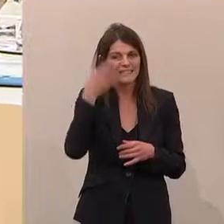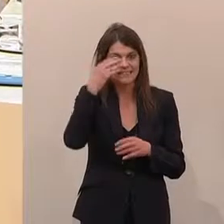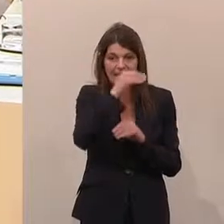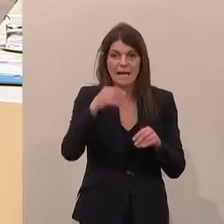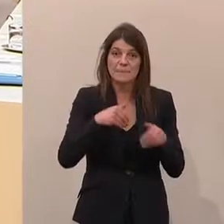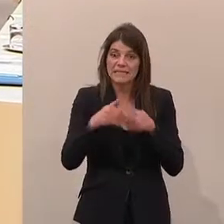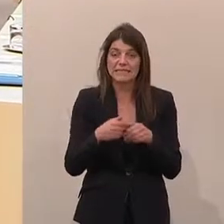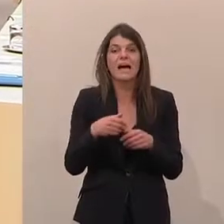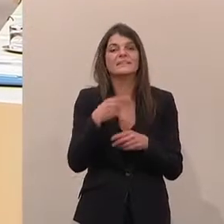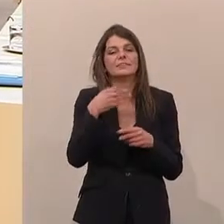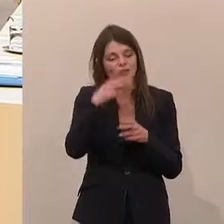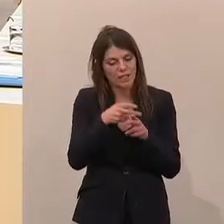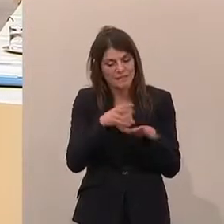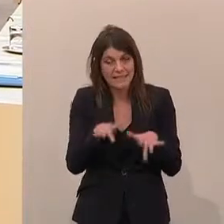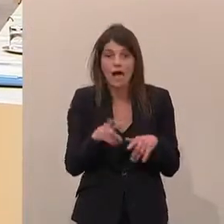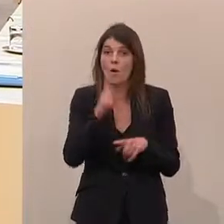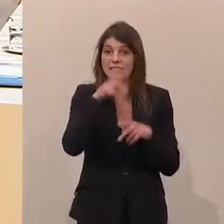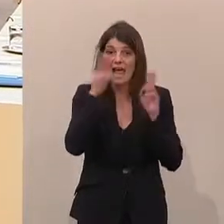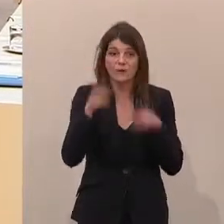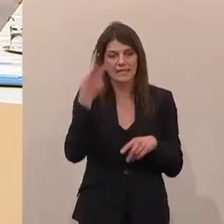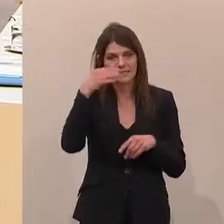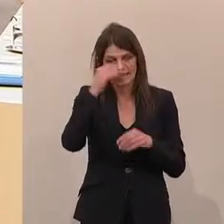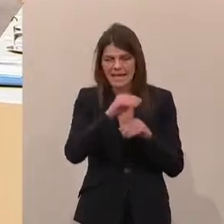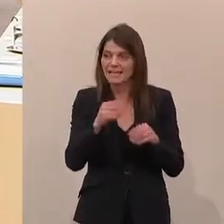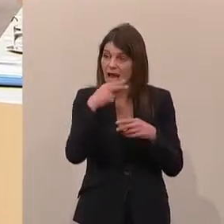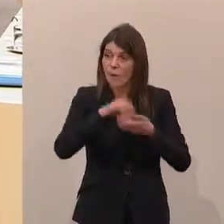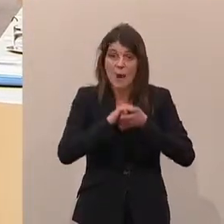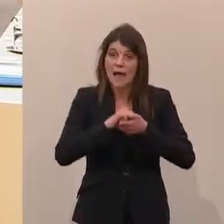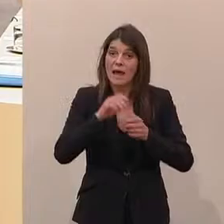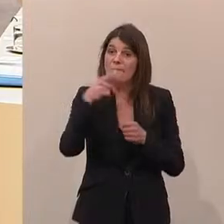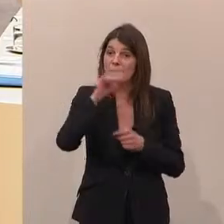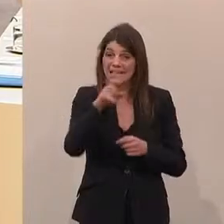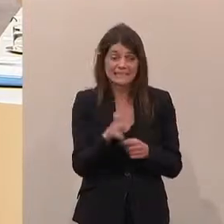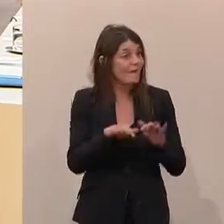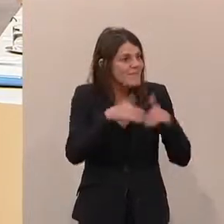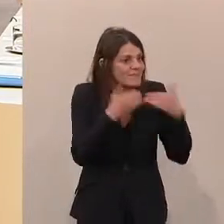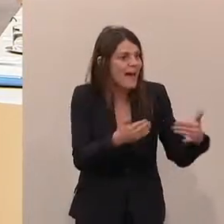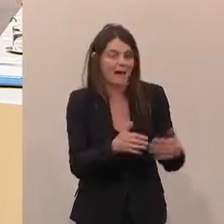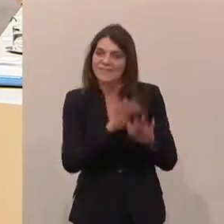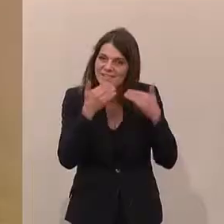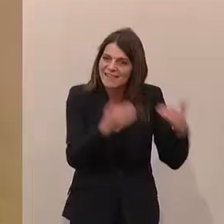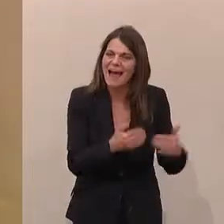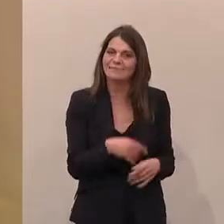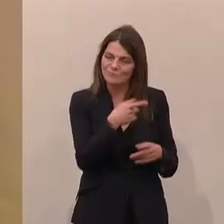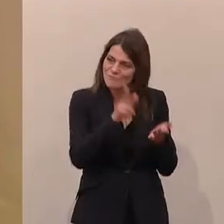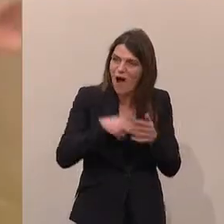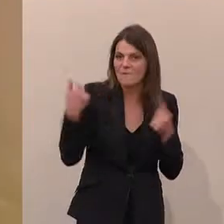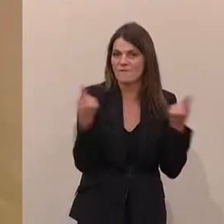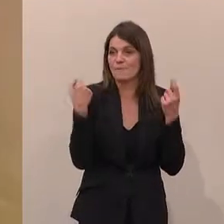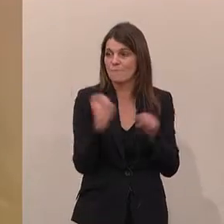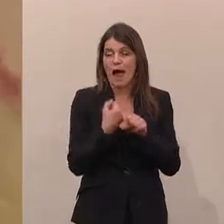Wort ist Petra Steger von den Freiheitlichen. Sehr geehrter Herr Kollege Pilz, vielen Dank dafür. Vielen Dank dafür, dass Sie noch einmal Werbung gemacht haben